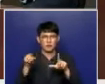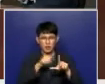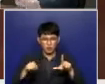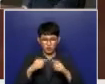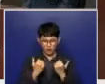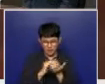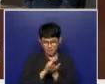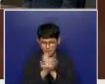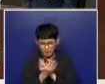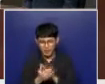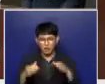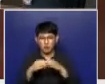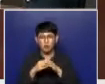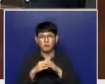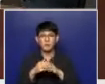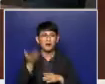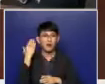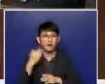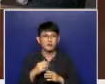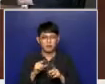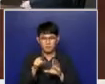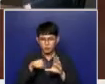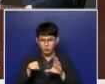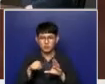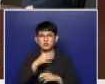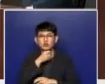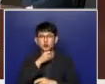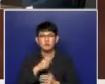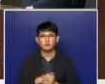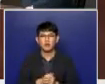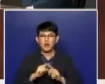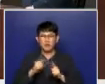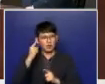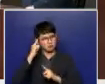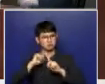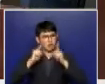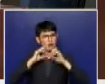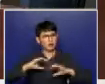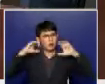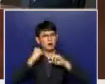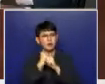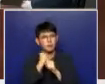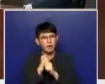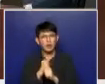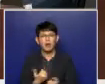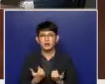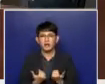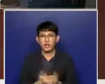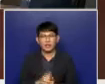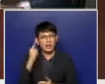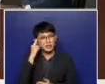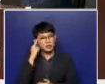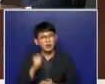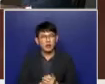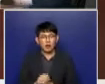ท้ายสุดท้ายเรื่องเนี้ยไอ้ที่ต่อที่กทมก็จ้างจ้าง BTSไปเดินรถเ 10ปี